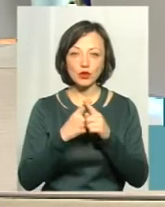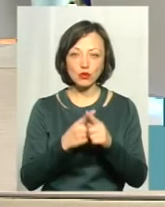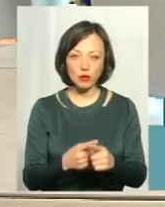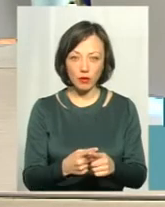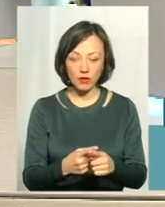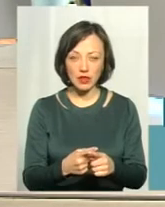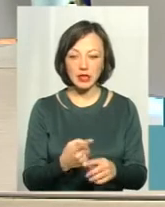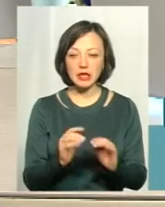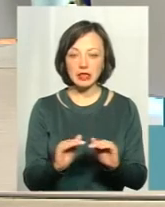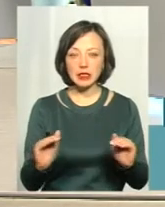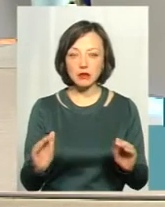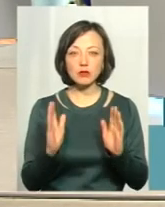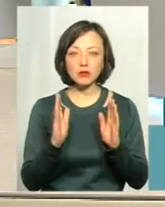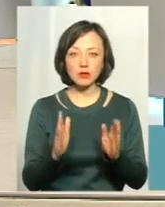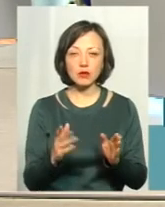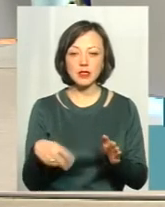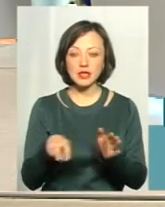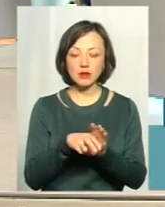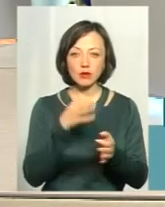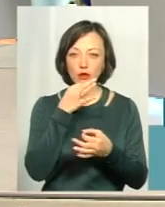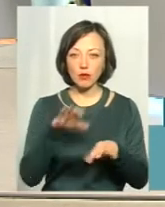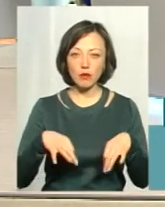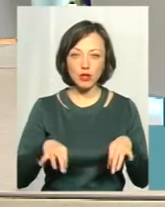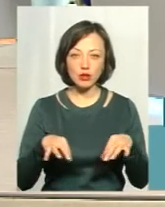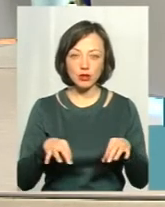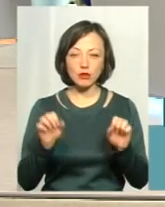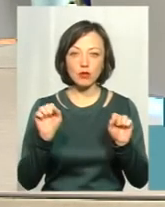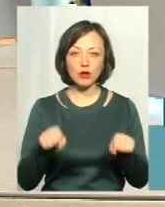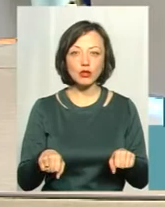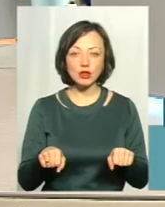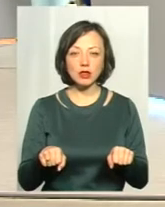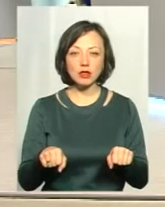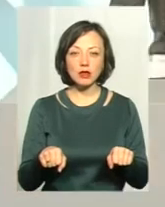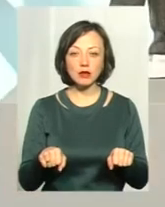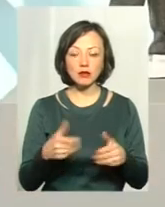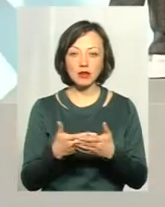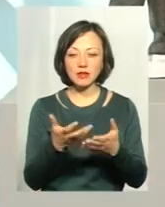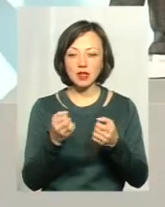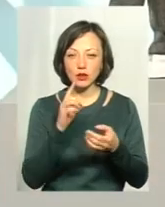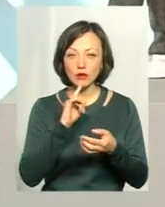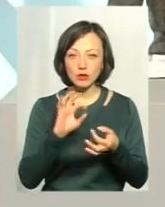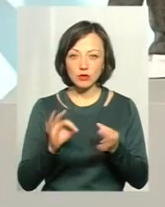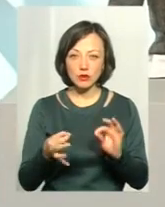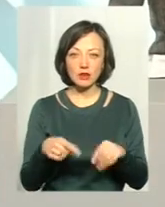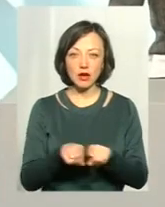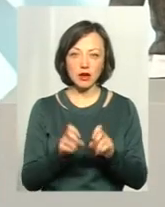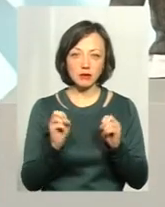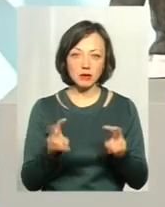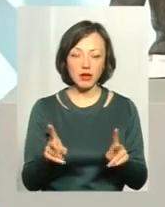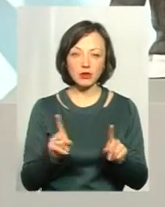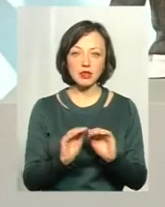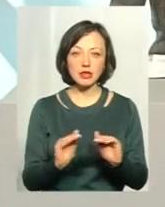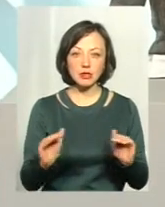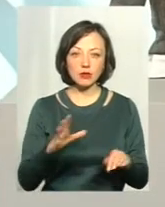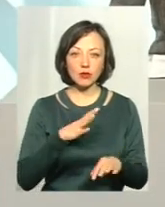супровід. І ці діти підуть, вони можуть сісти в будь-яку машину, вони можуть взяти шоколадку, вони можуть піти. І тому така небезпека, щоб ці